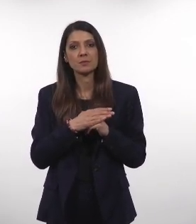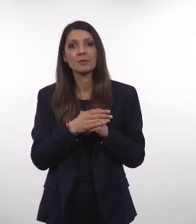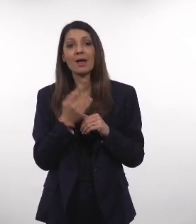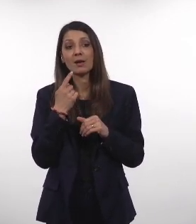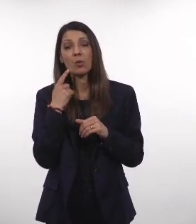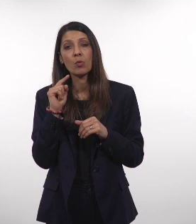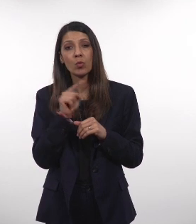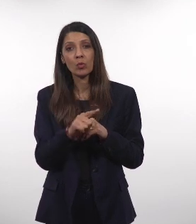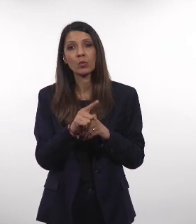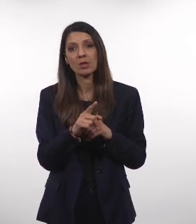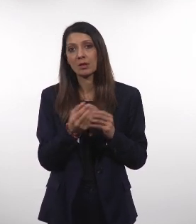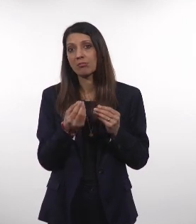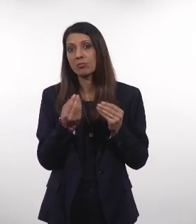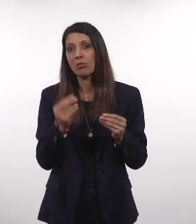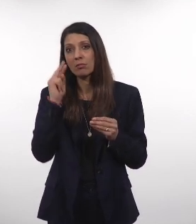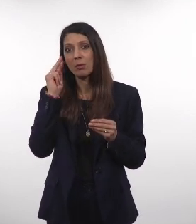donc là vous allez voir